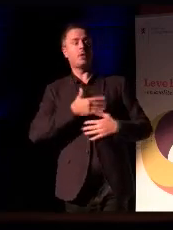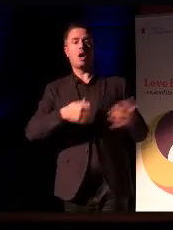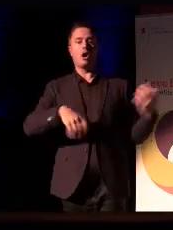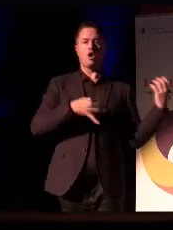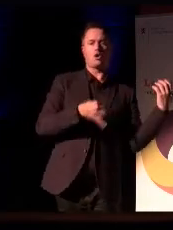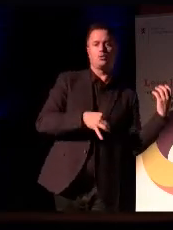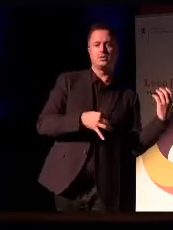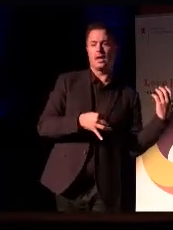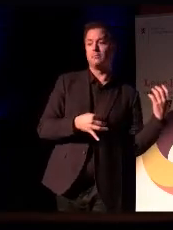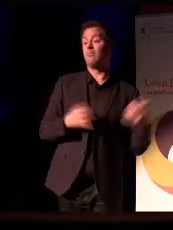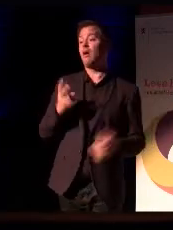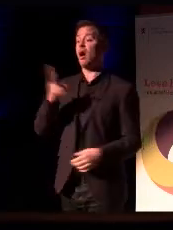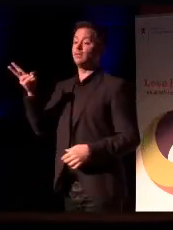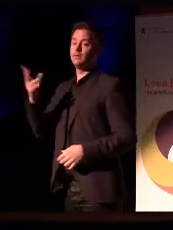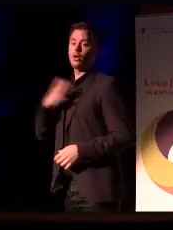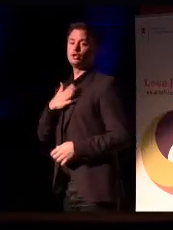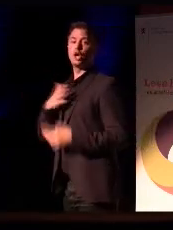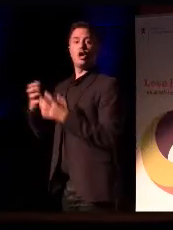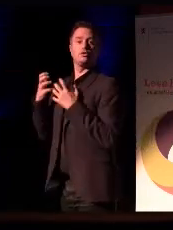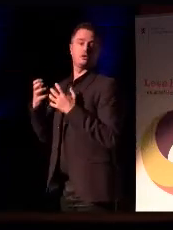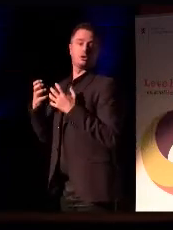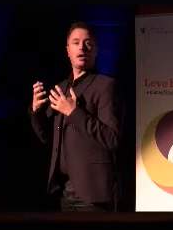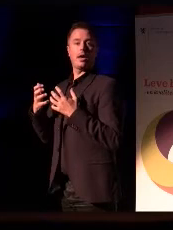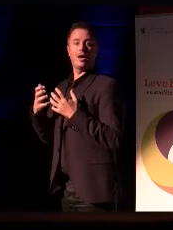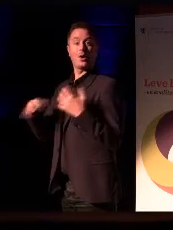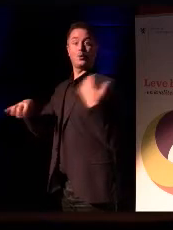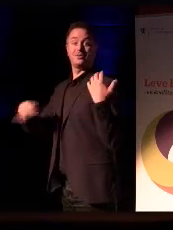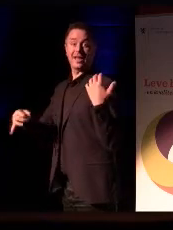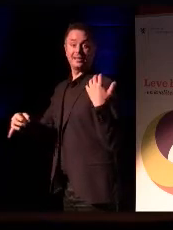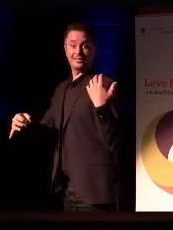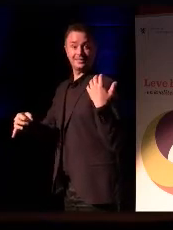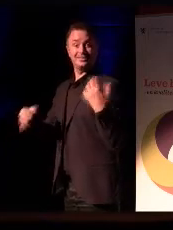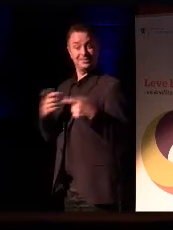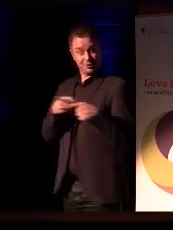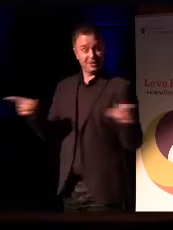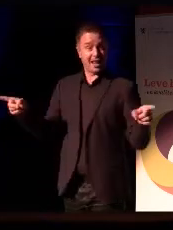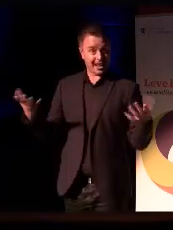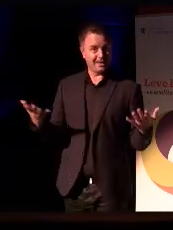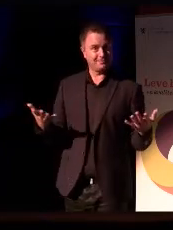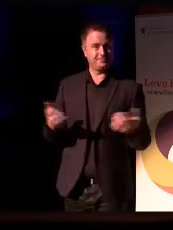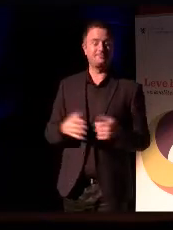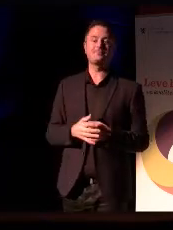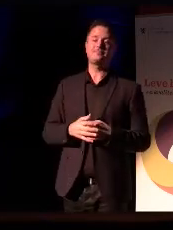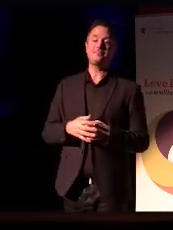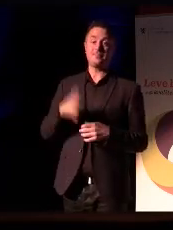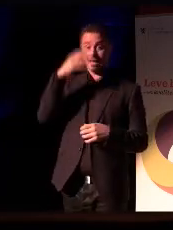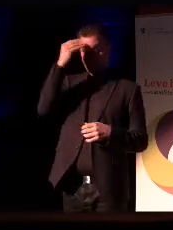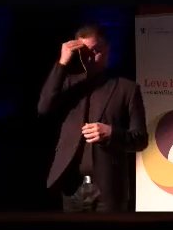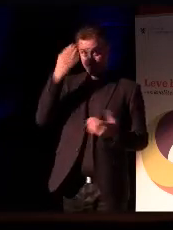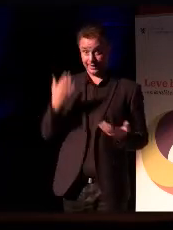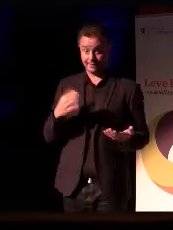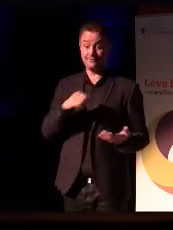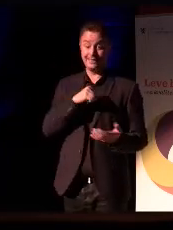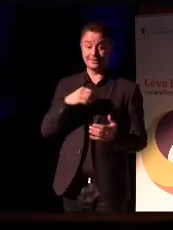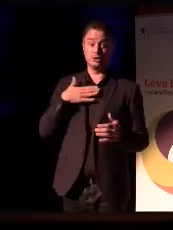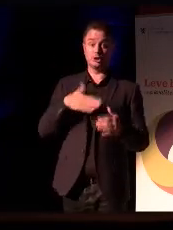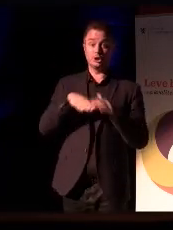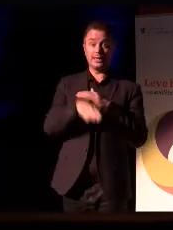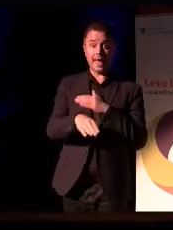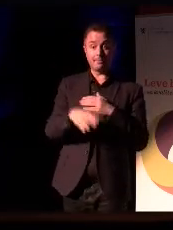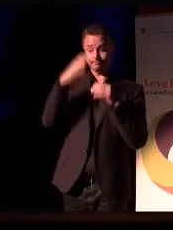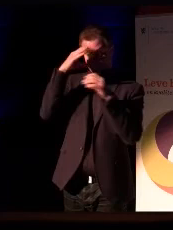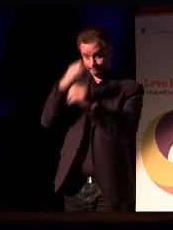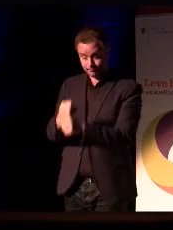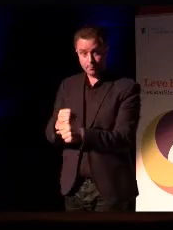ønskekonserten. All erfaring viser at sykehjem som legger vekt på fellesskap og aktiviteter opplever økt trivsel